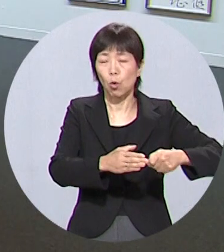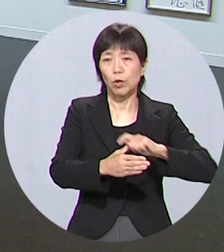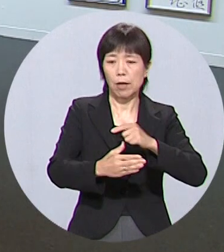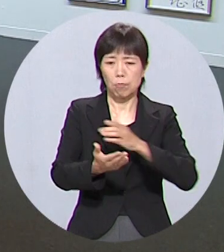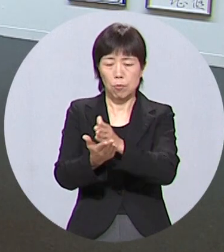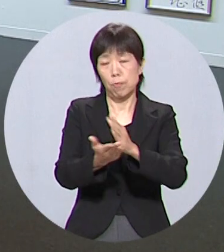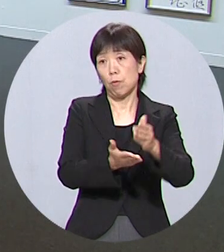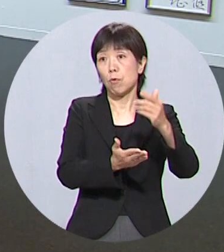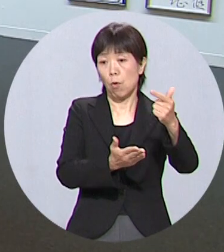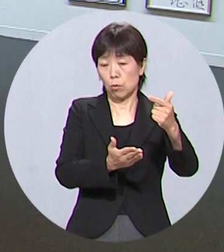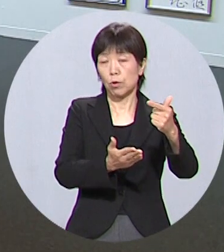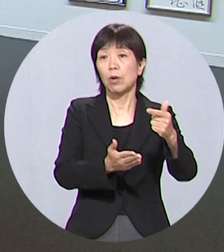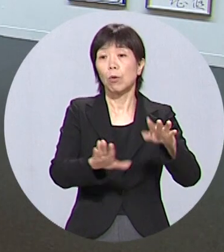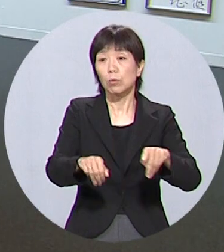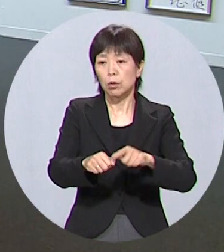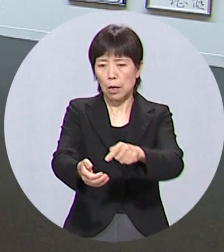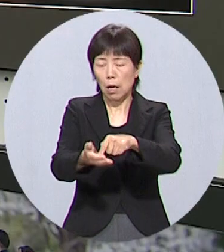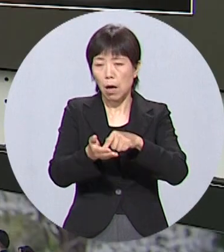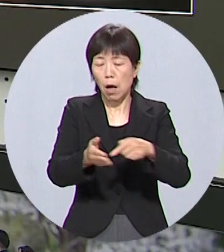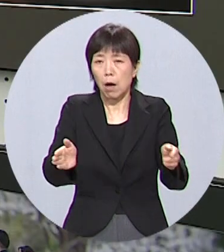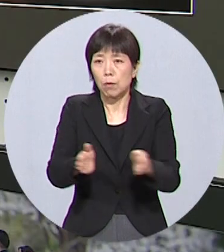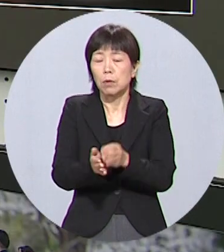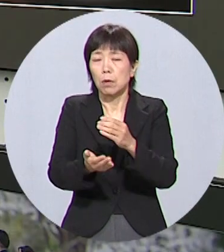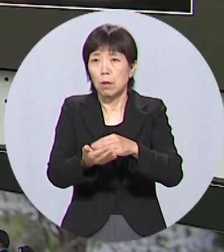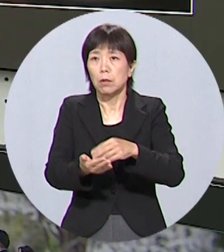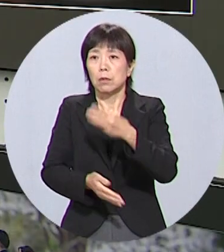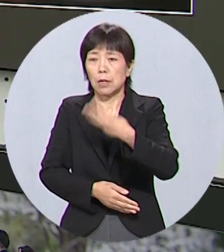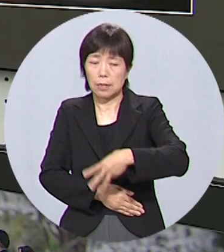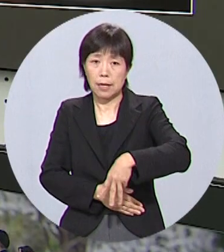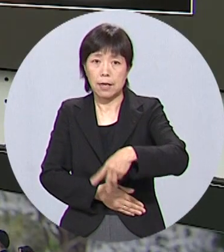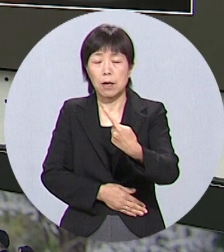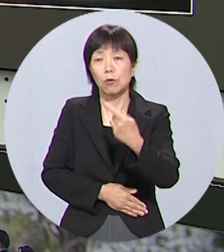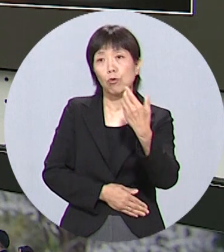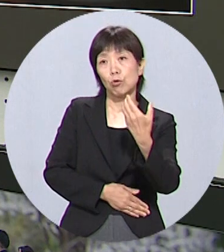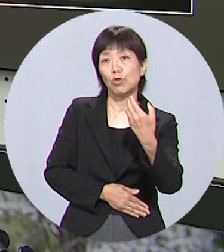6部門に今年は3191